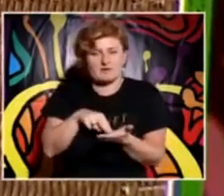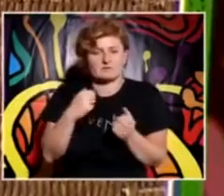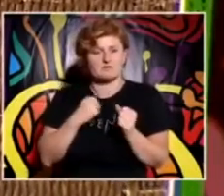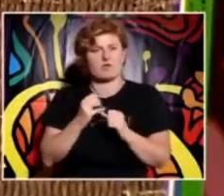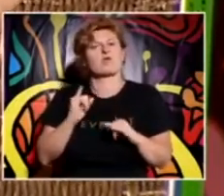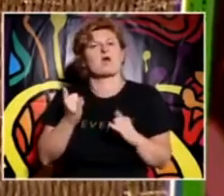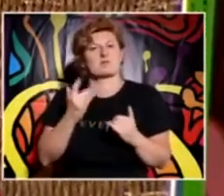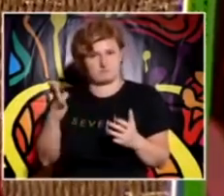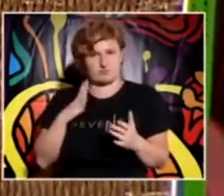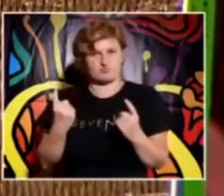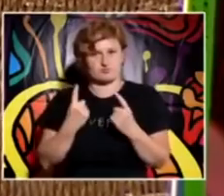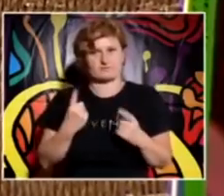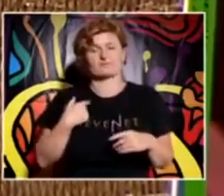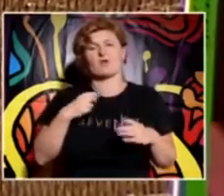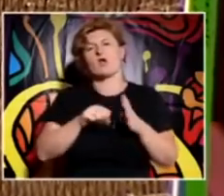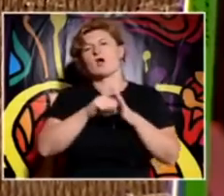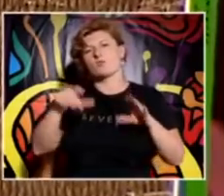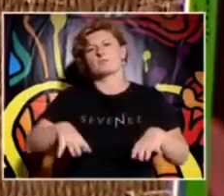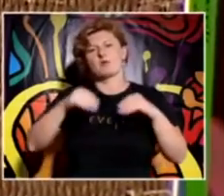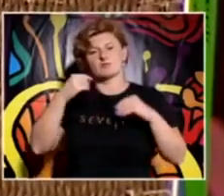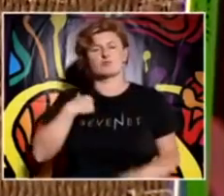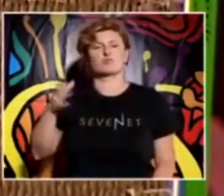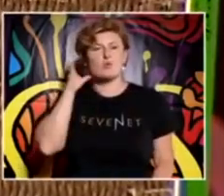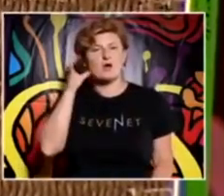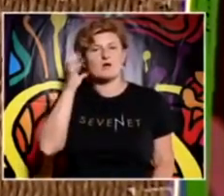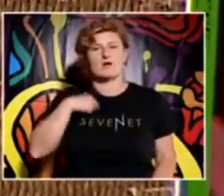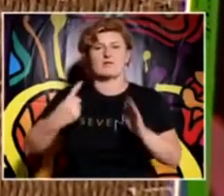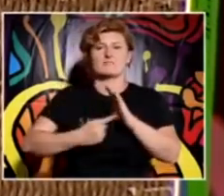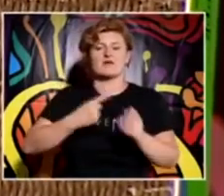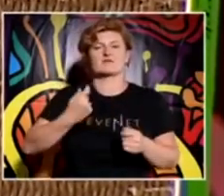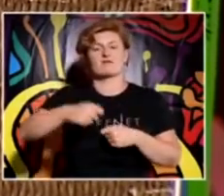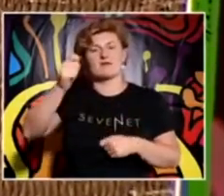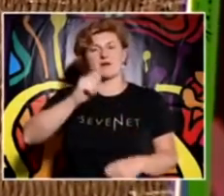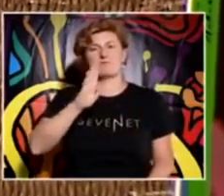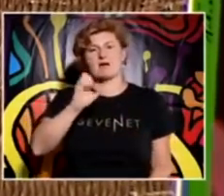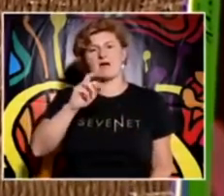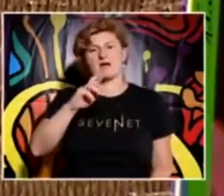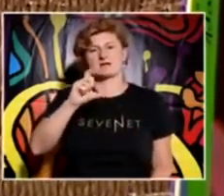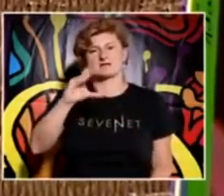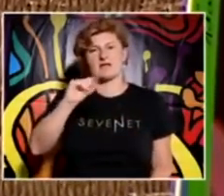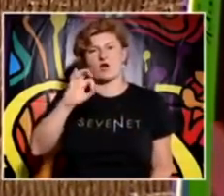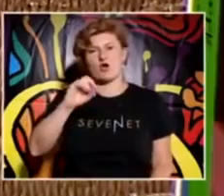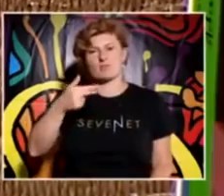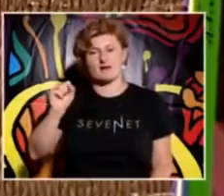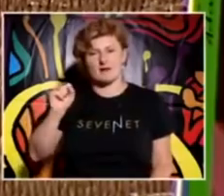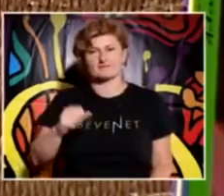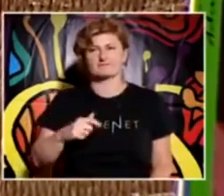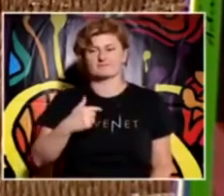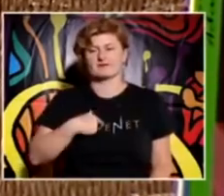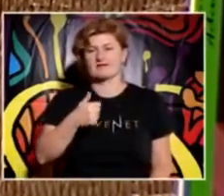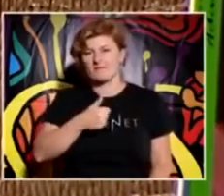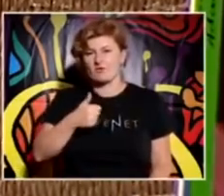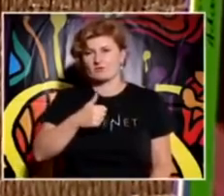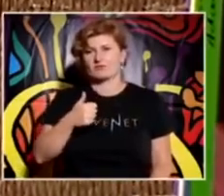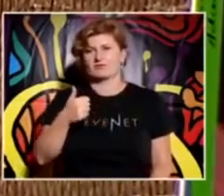To od samego początku. Ja zawsze słuchałam tylko już nawet pierwszy wyjazd do Barcelony, który był po prostu zwykłym sitting breakiem. Pierwszy samotny,